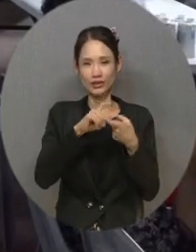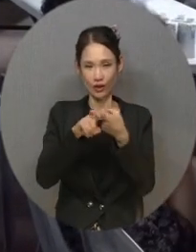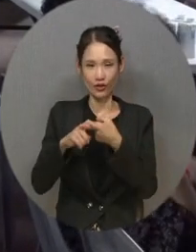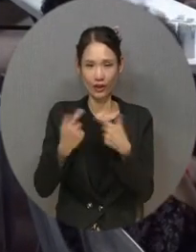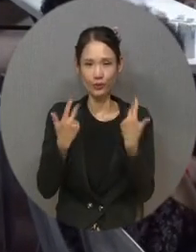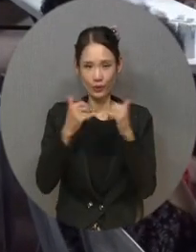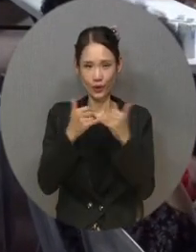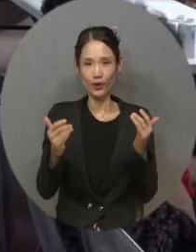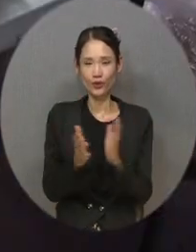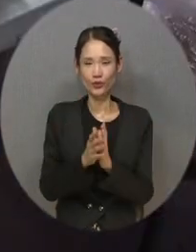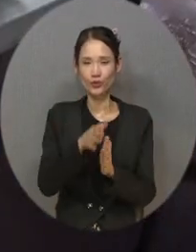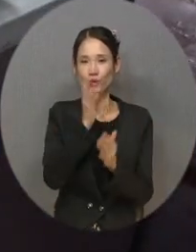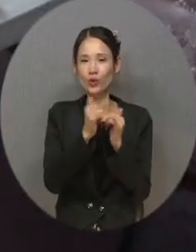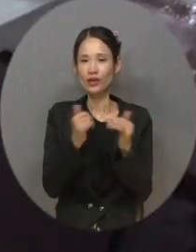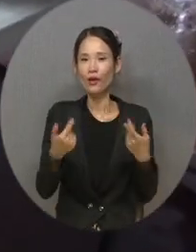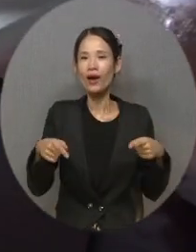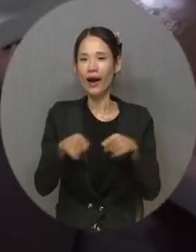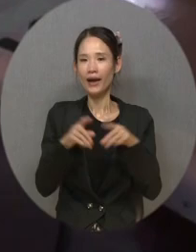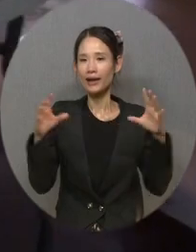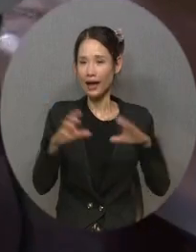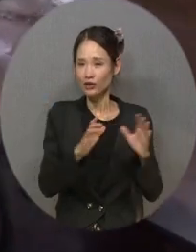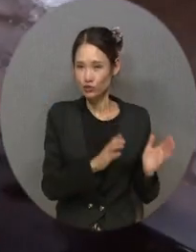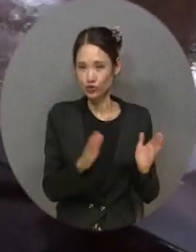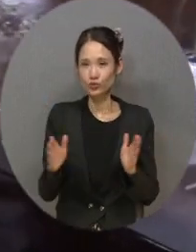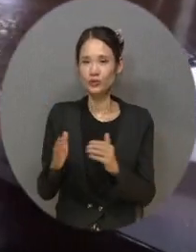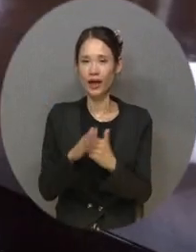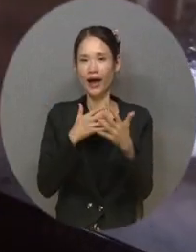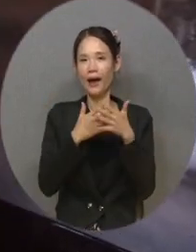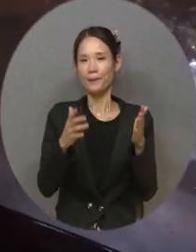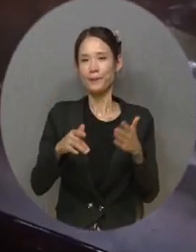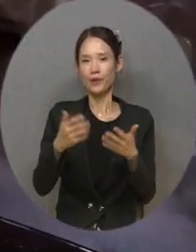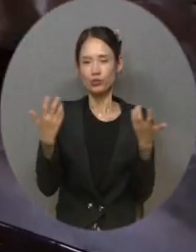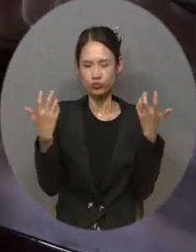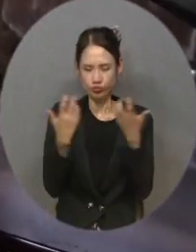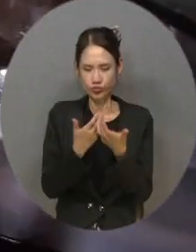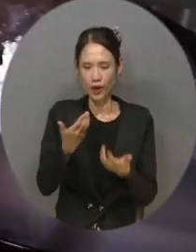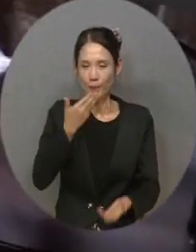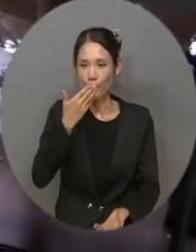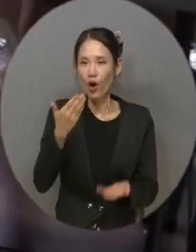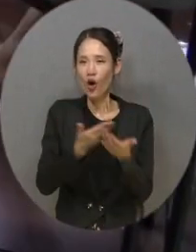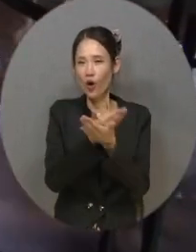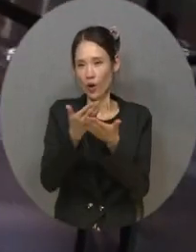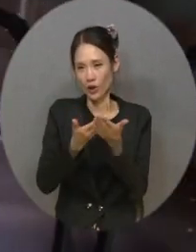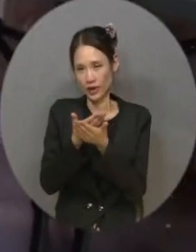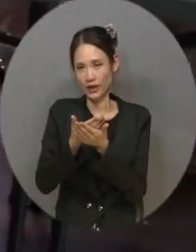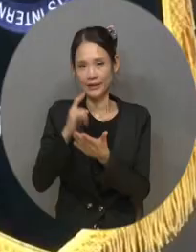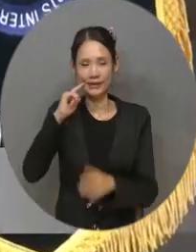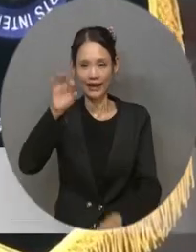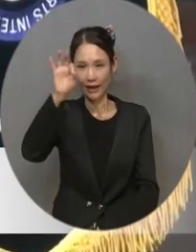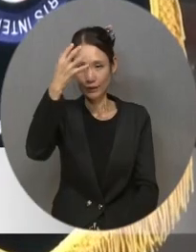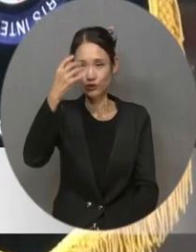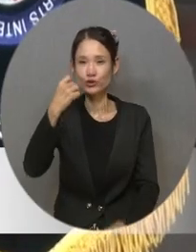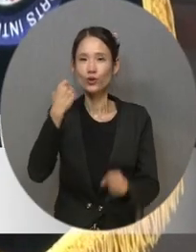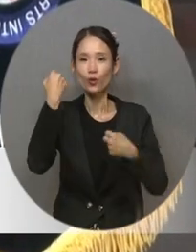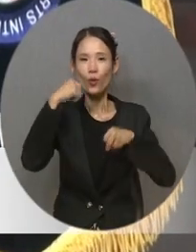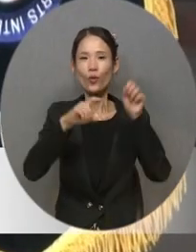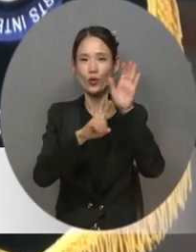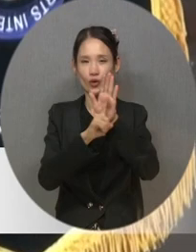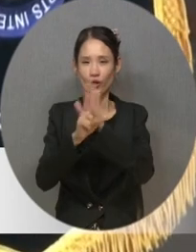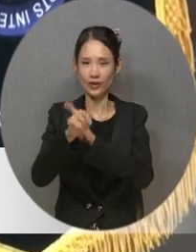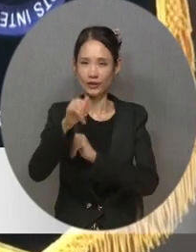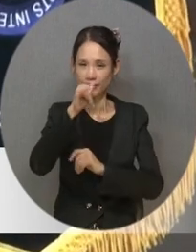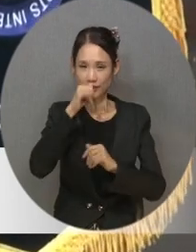노인회와 함께 준비한 단지 내 거주 노인들을 위한 풍성한 먹거리 나눔과 예술 공연이 있는 날입니다. 저희들이